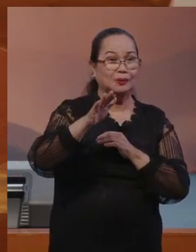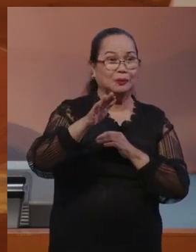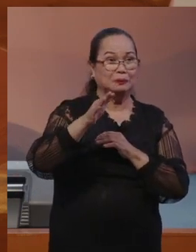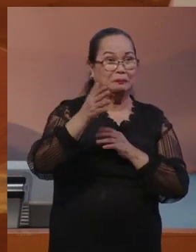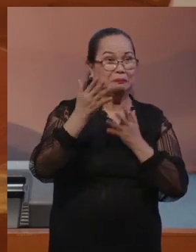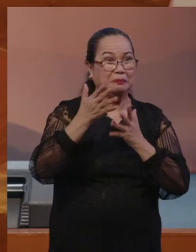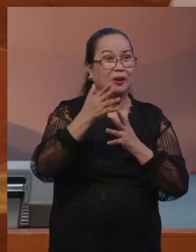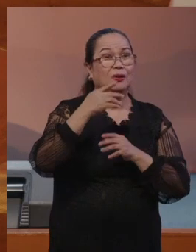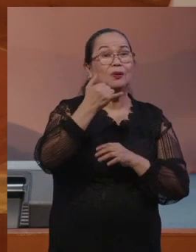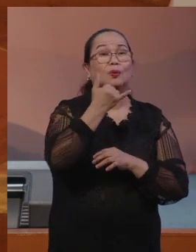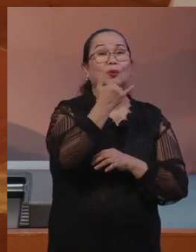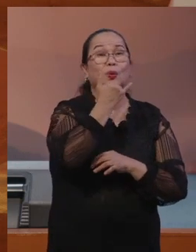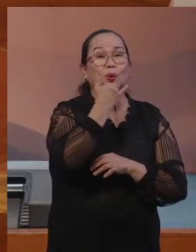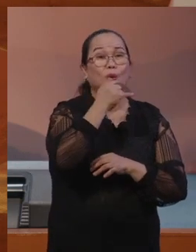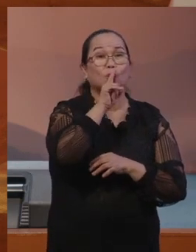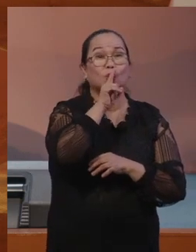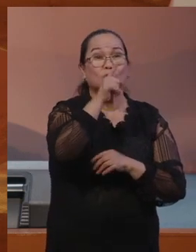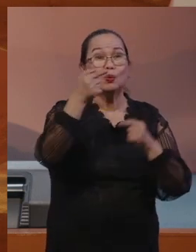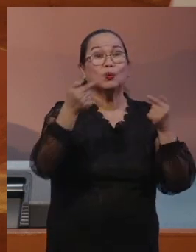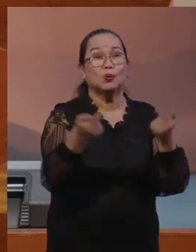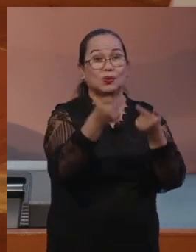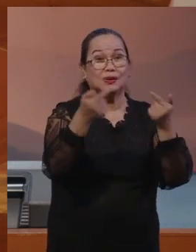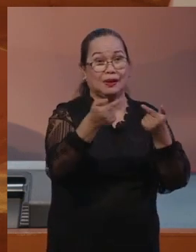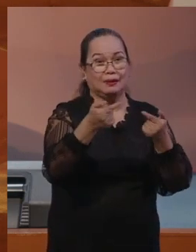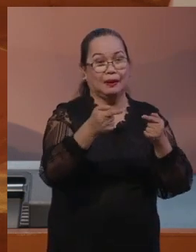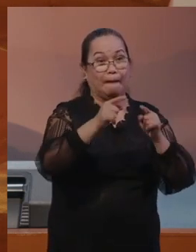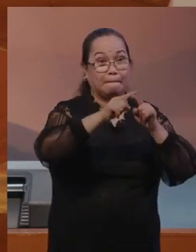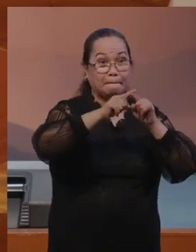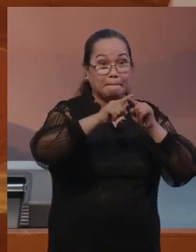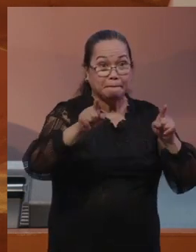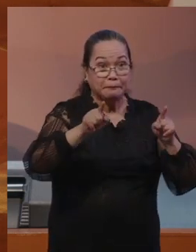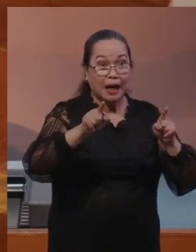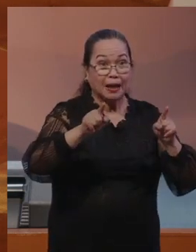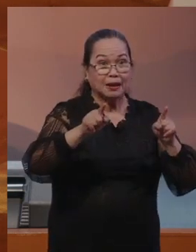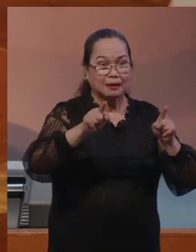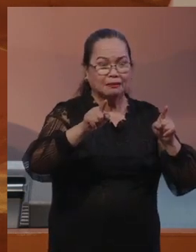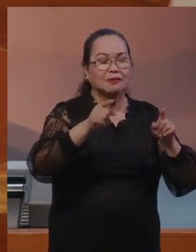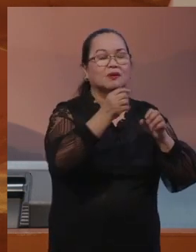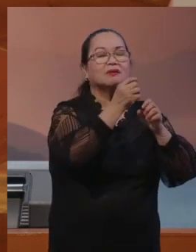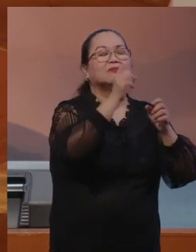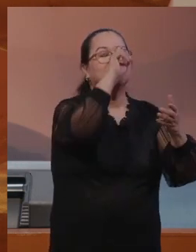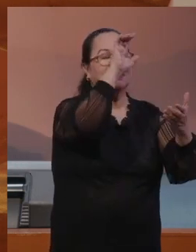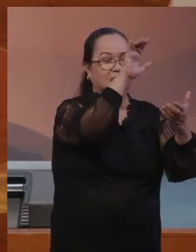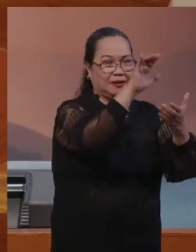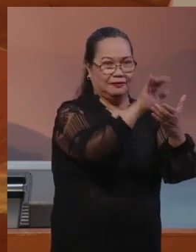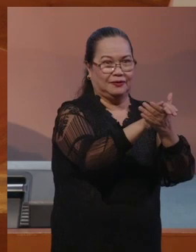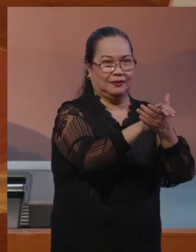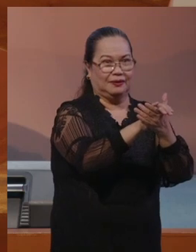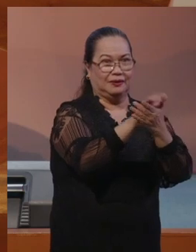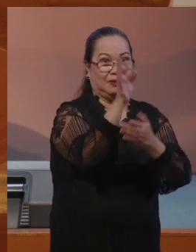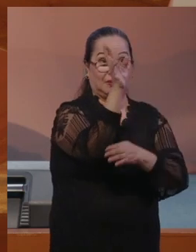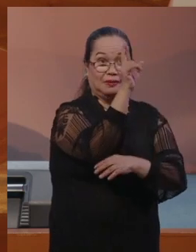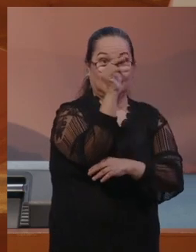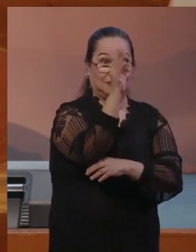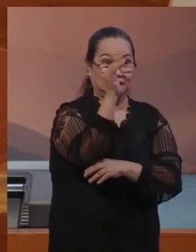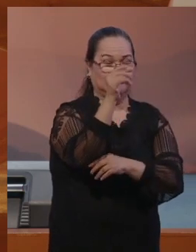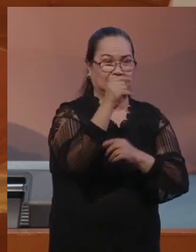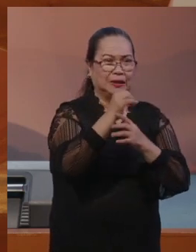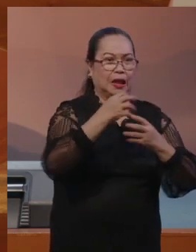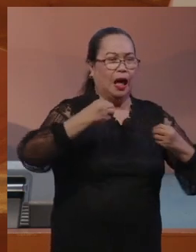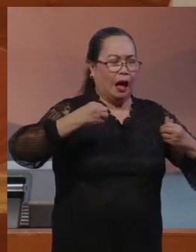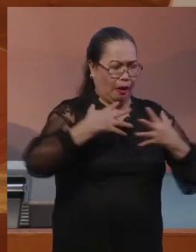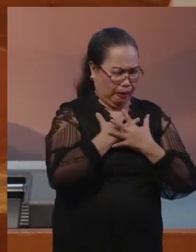excuse. Mali talaga yung kanyang ginawa. Pero, siya po ay isang bagong believer at that time. Siguro sa kanyang